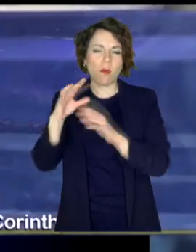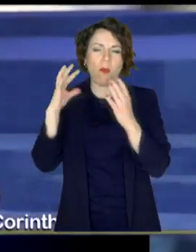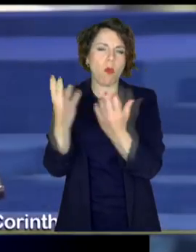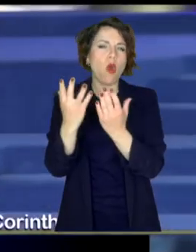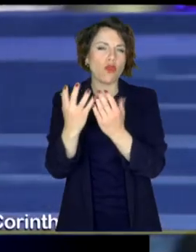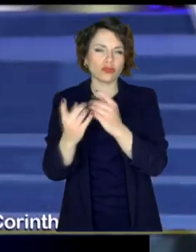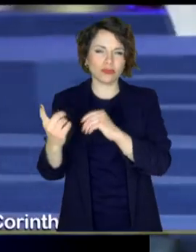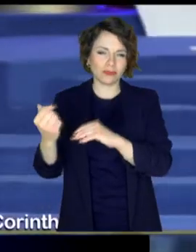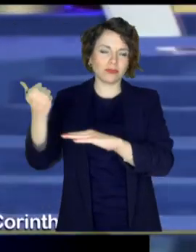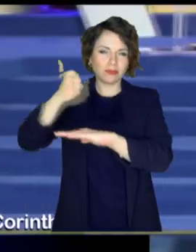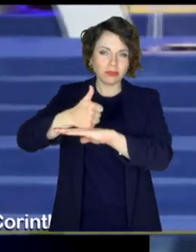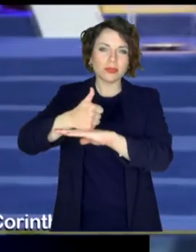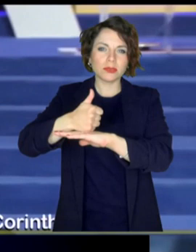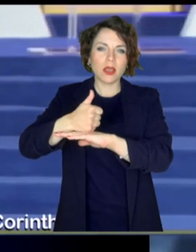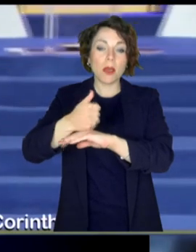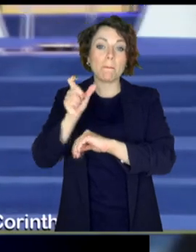aion.